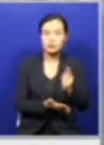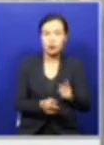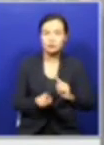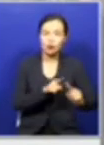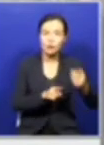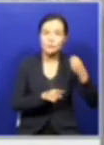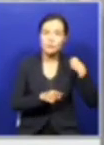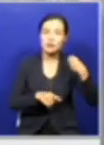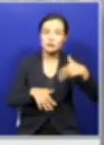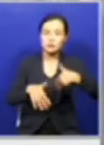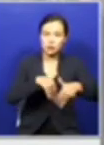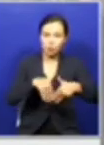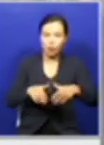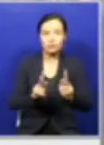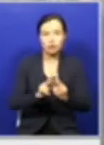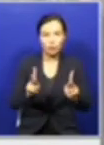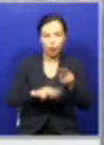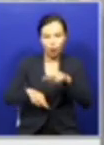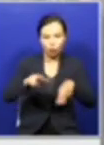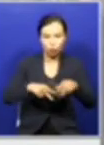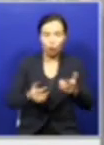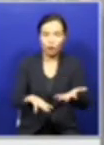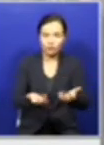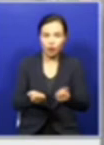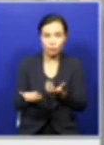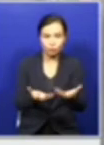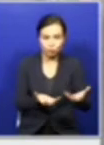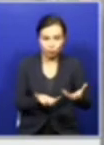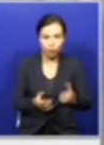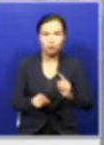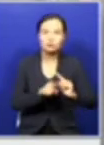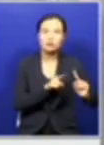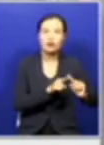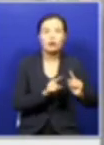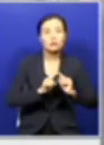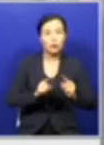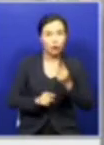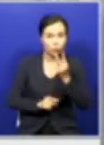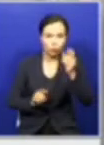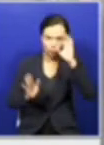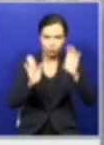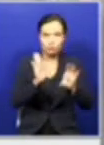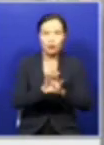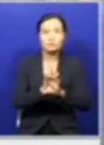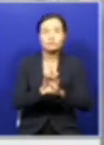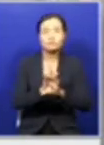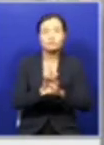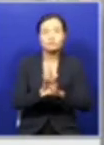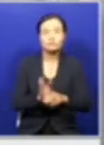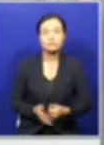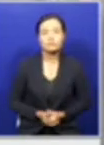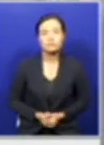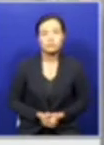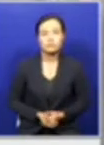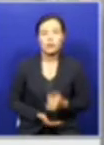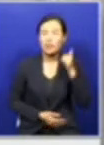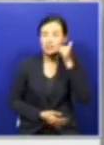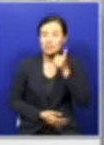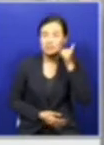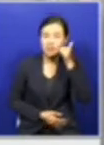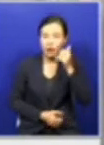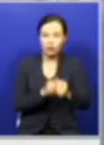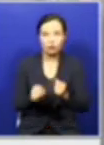บ้านเป็นกรรมการตรวจรับพัสดุแต่ท่านประธานดูในรูปภาพนี่มีคุณยายคนหนึ่งอ